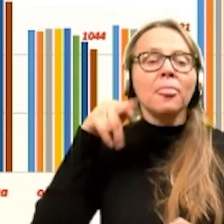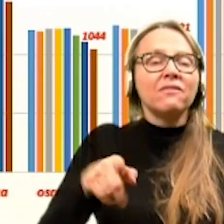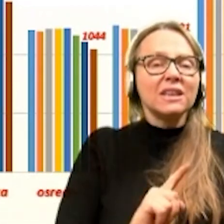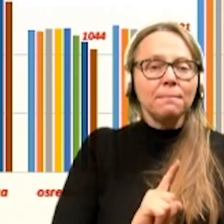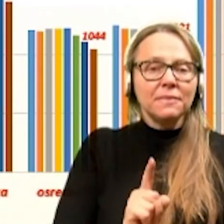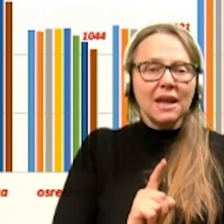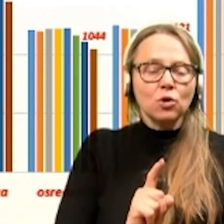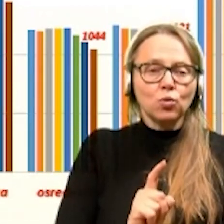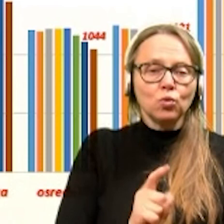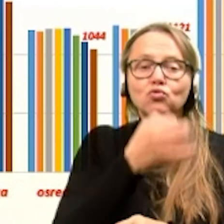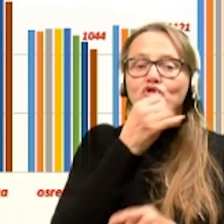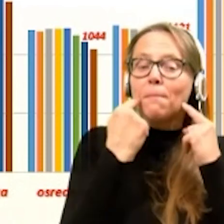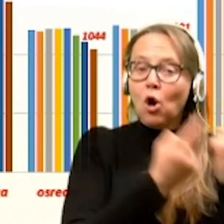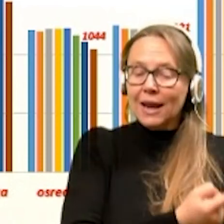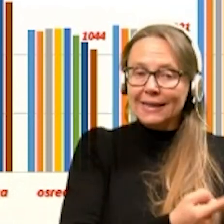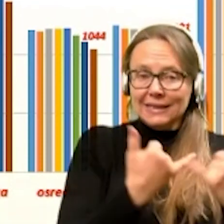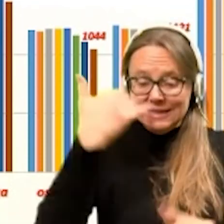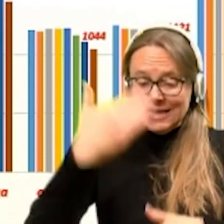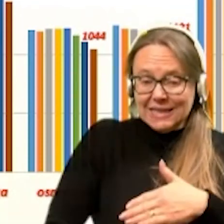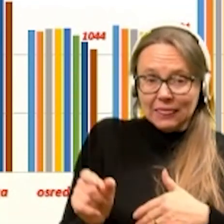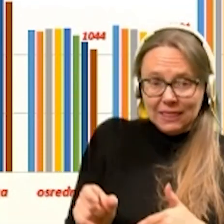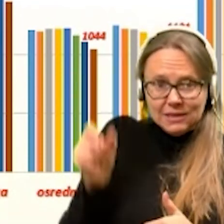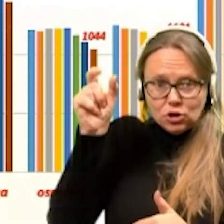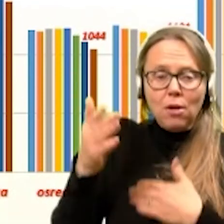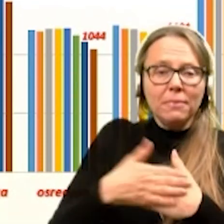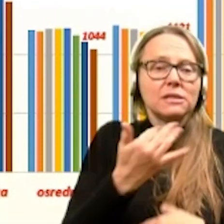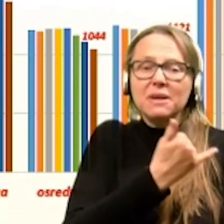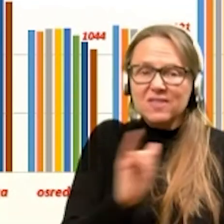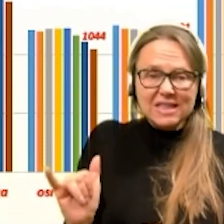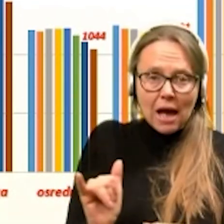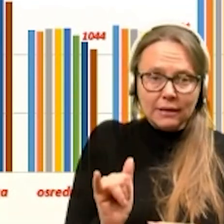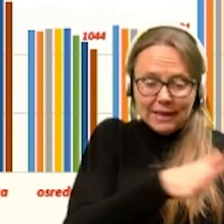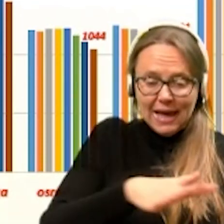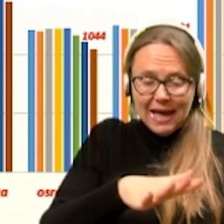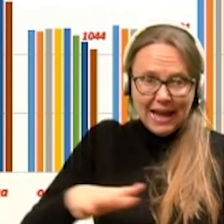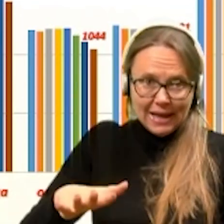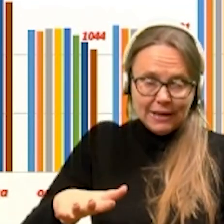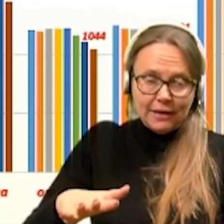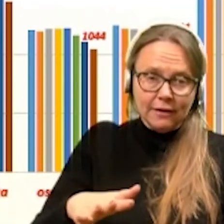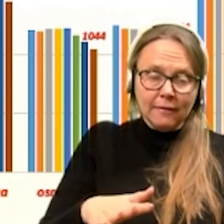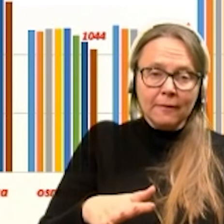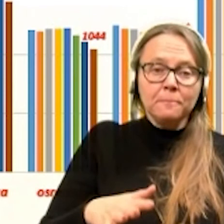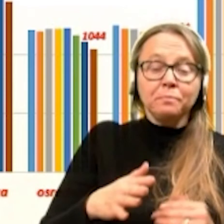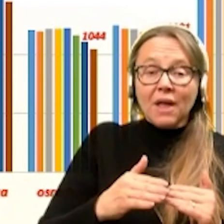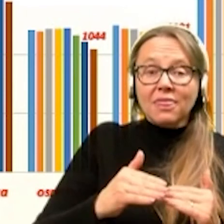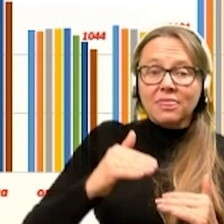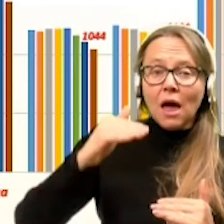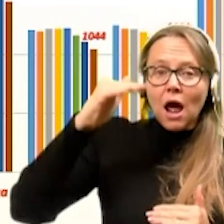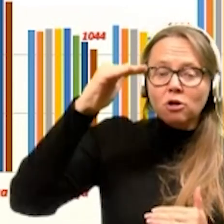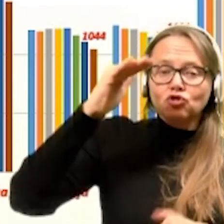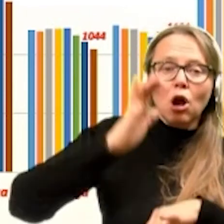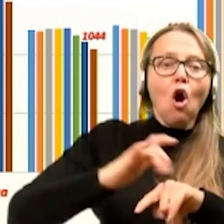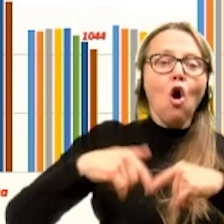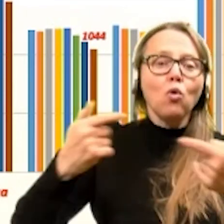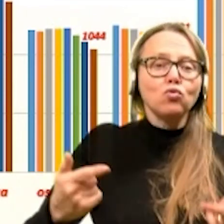trenutku, če pogledate zadnji stolpec pri vsaki regiji, vidite, da naraščajo